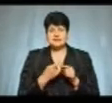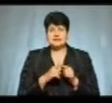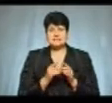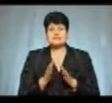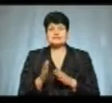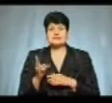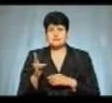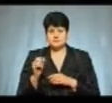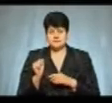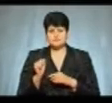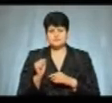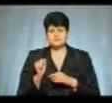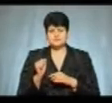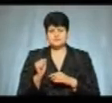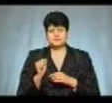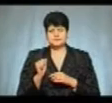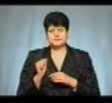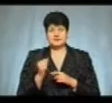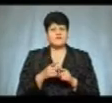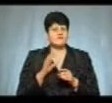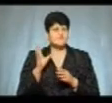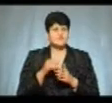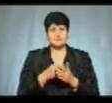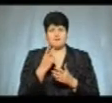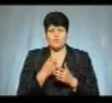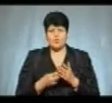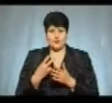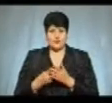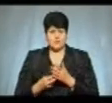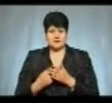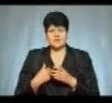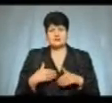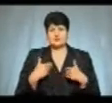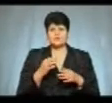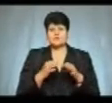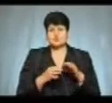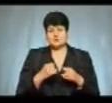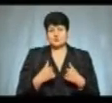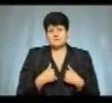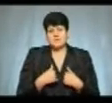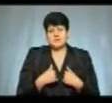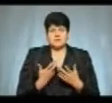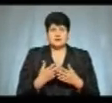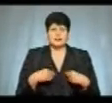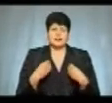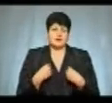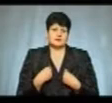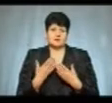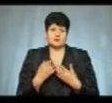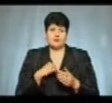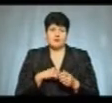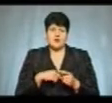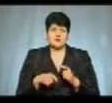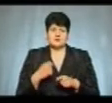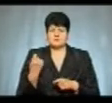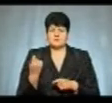системно. І всі вони програні. Я звернувся до суду через те, що мені надано моральних